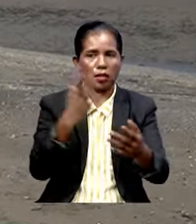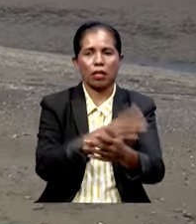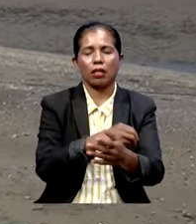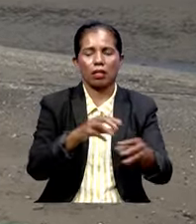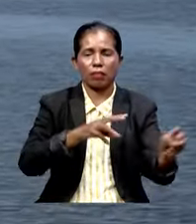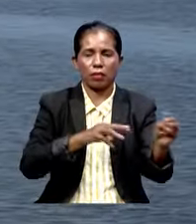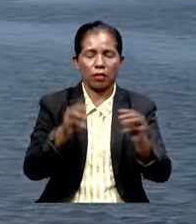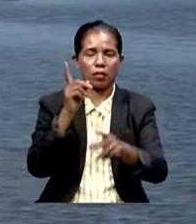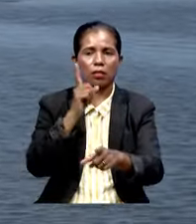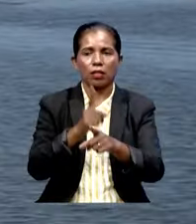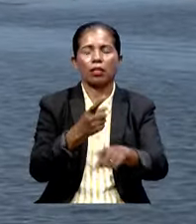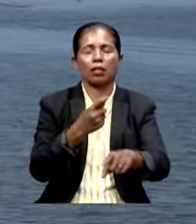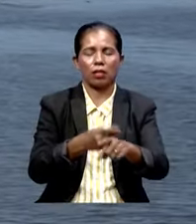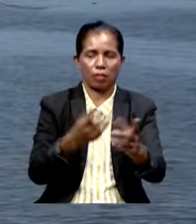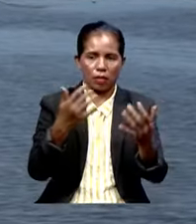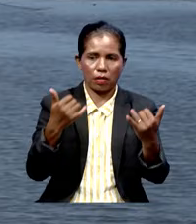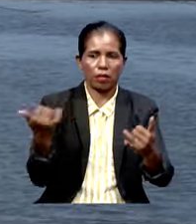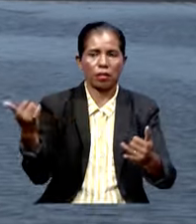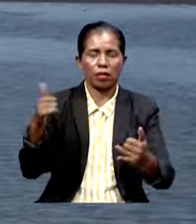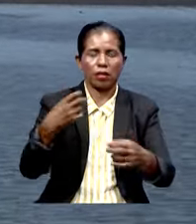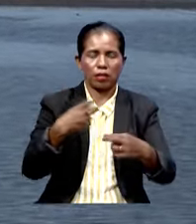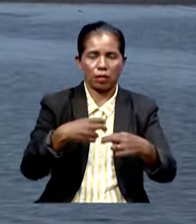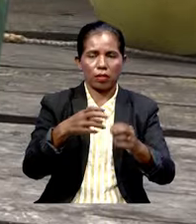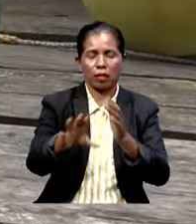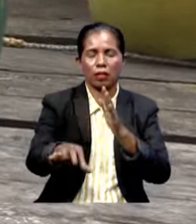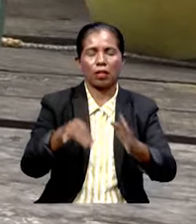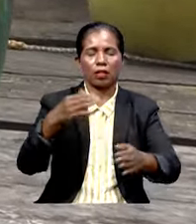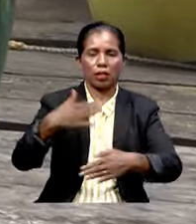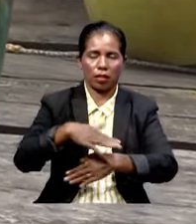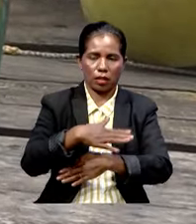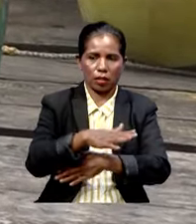tebes tamba iha tempo agora sira susa ratu hetan ikan.